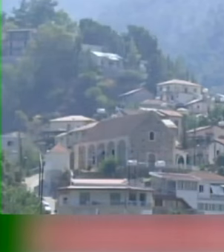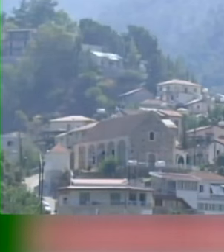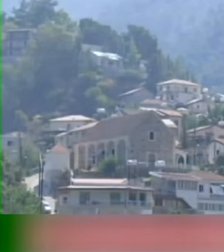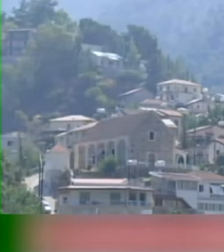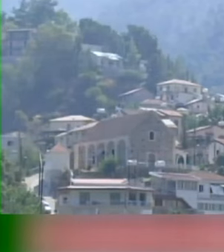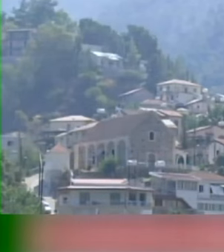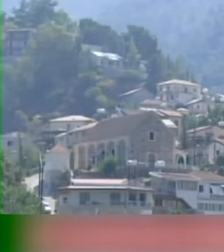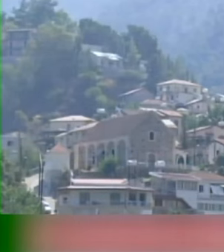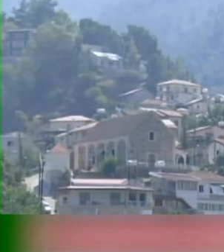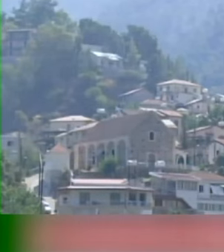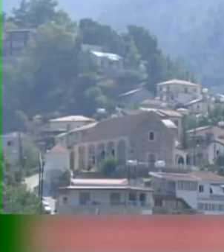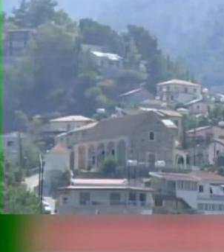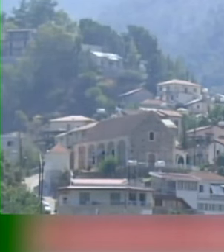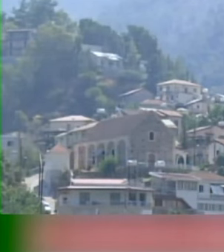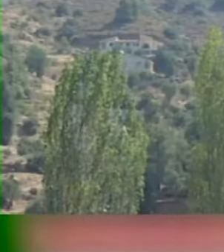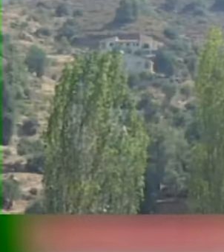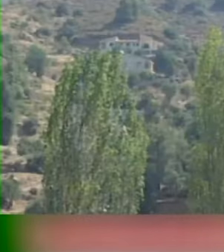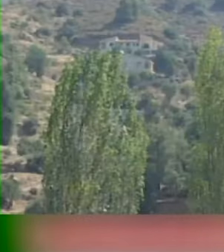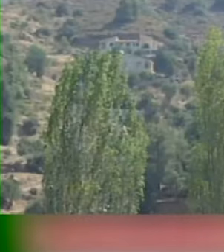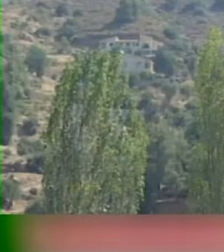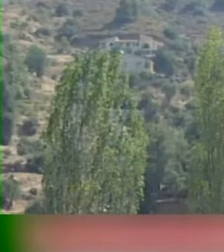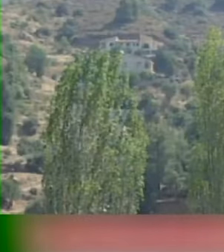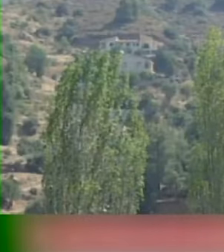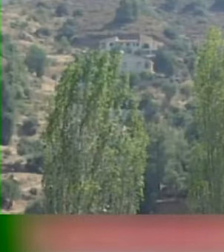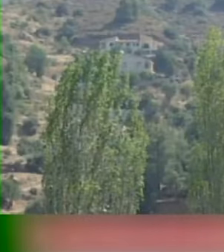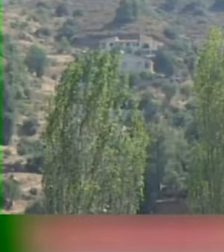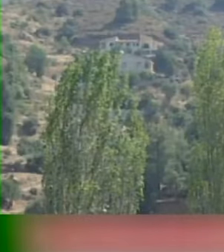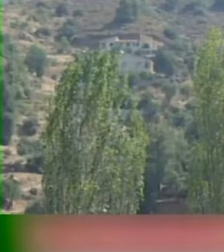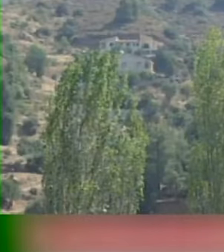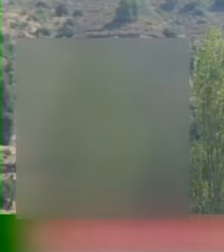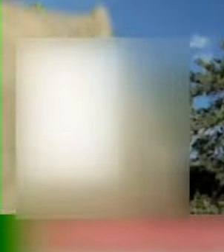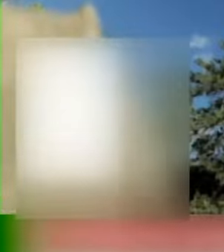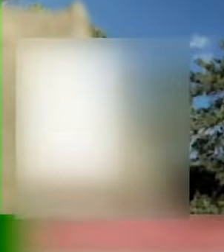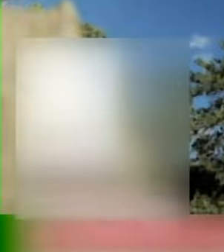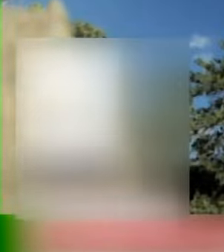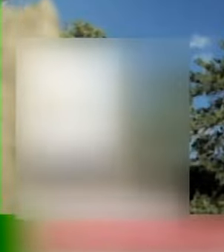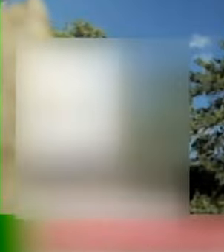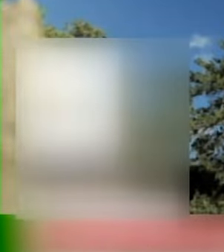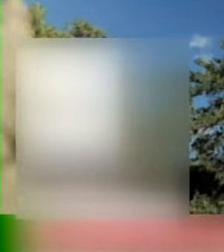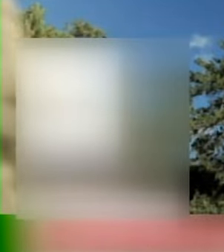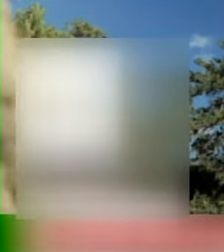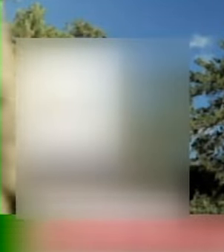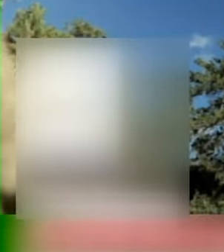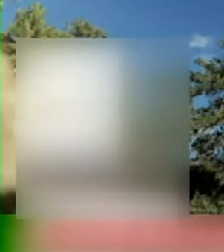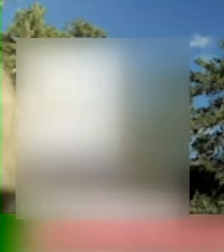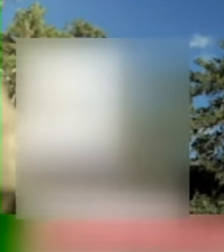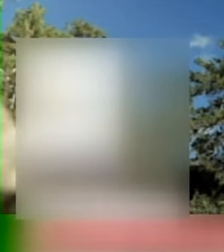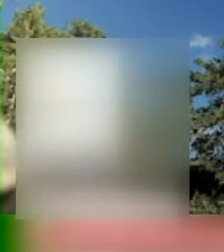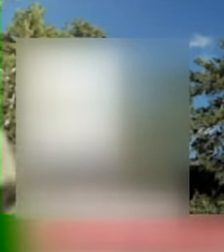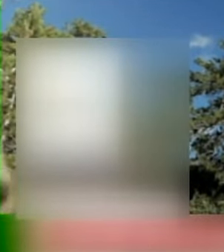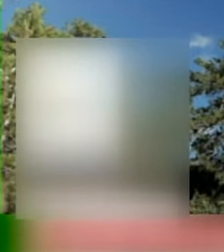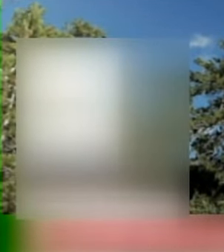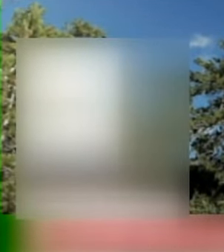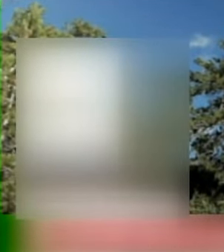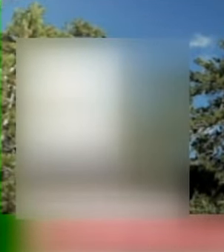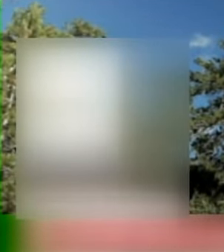τις 22 Ιουλίου. Χθες η υπηρεσία Κοπερνικούς έκρουσε τον κίνδυνο και παράλληλα αποκάλυψε ότι ο φετινός Ιούλιος ήταν ο πιο θερμός μέχρι στιγμής που έχει